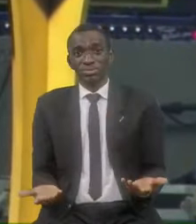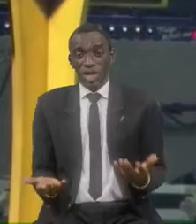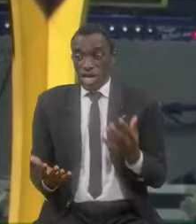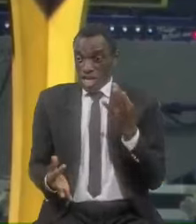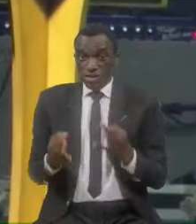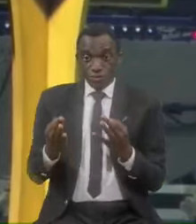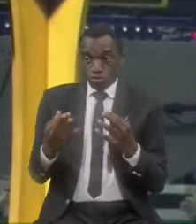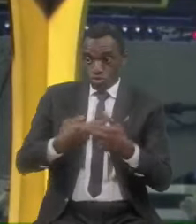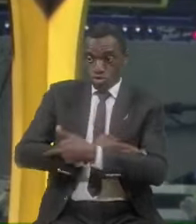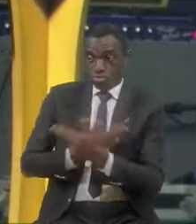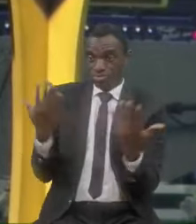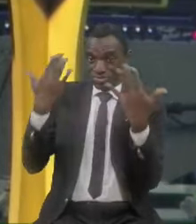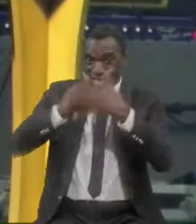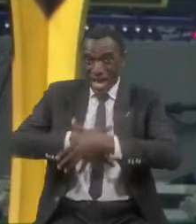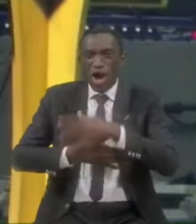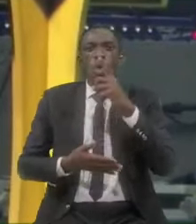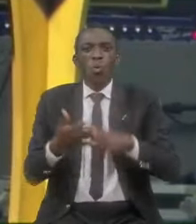allez chasser les ténèbres.